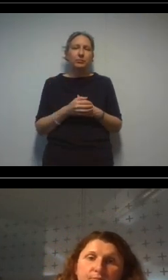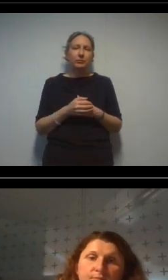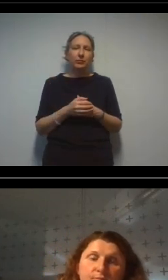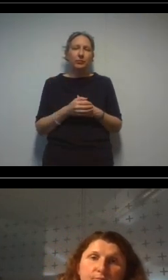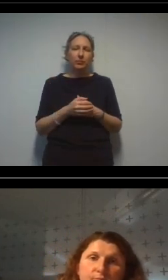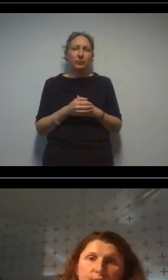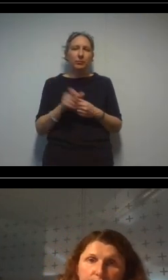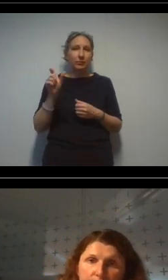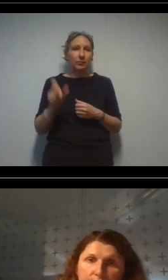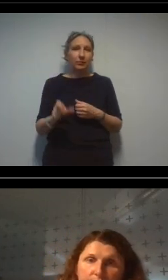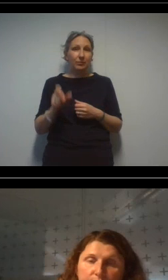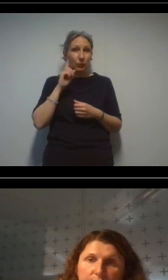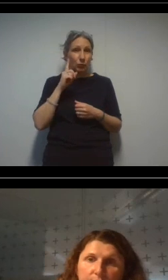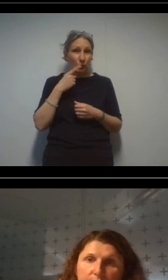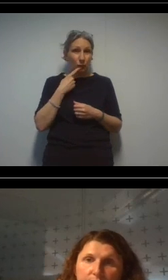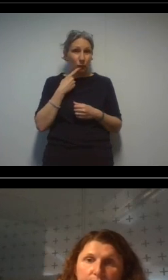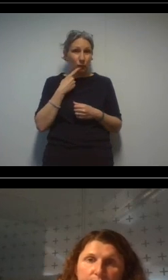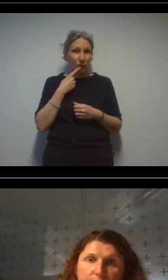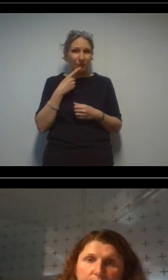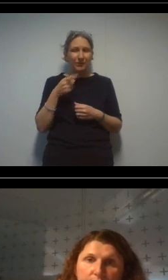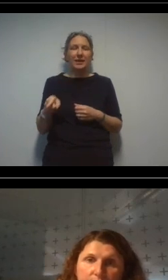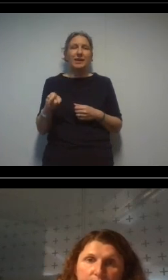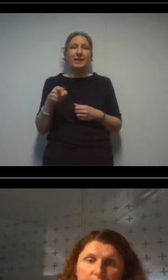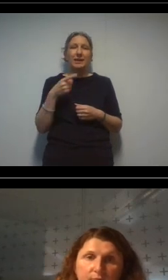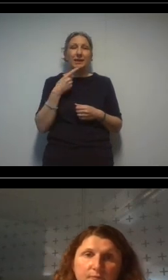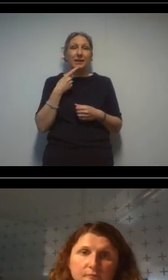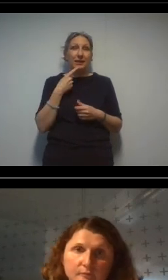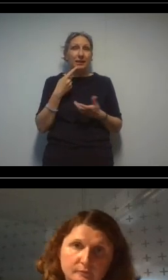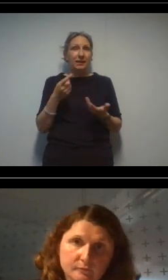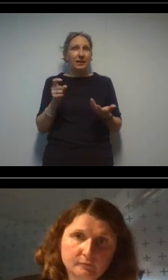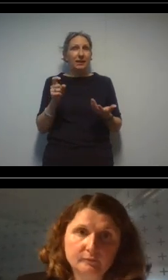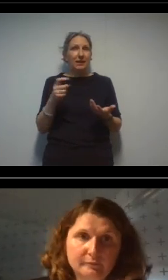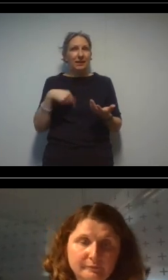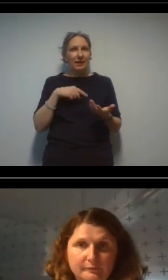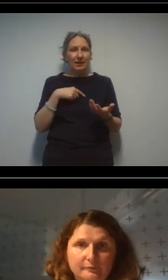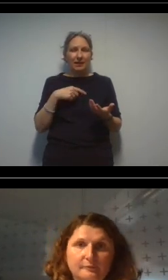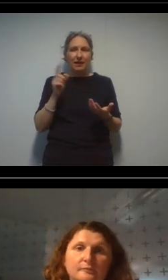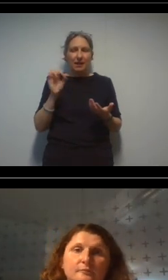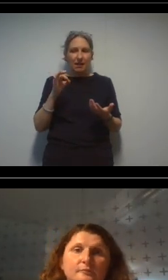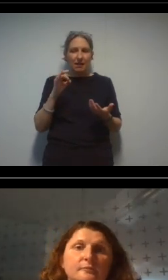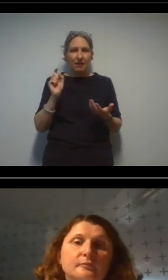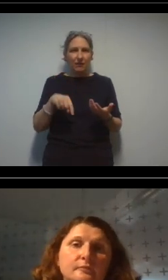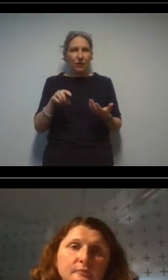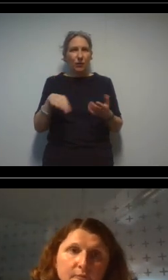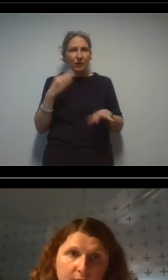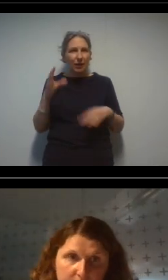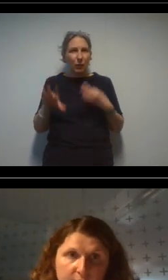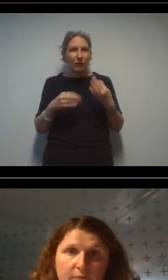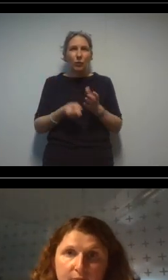qui était sourde et ça nous a permis aussi de découvrir de nouveaux outils et aux